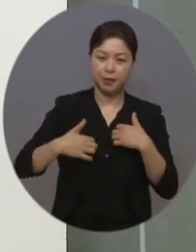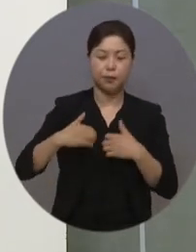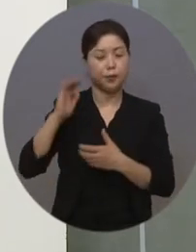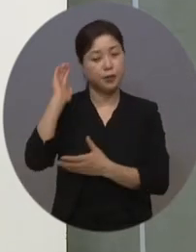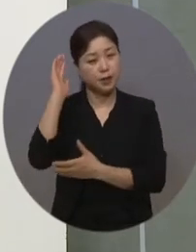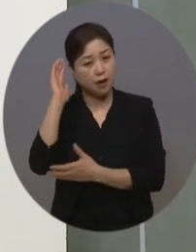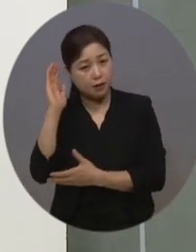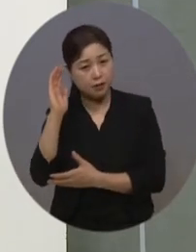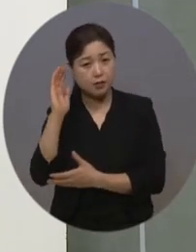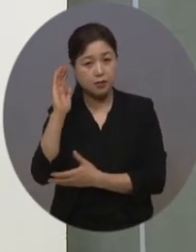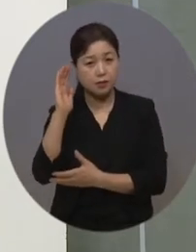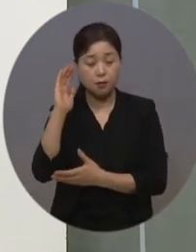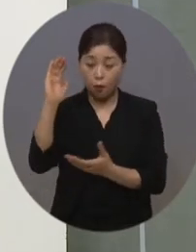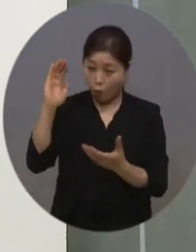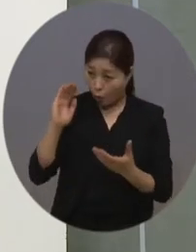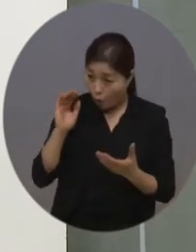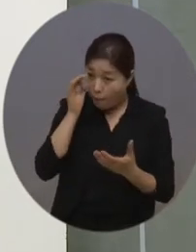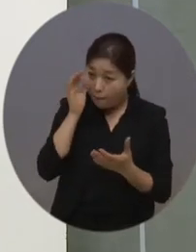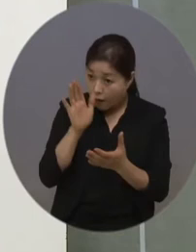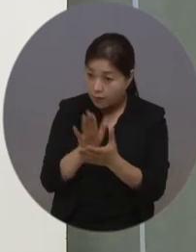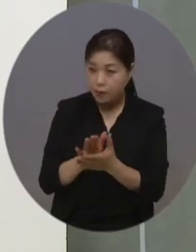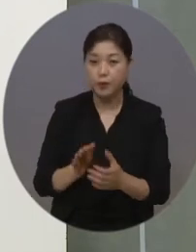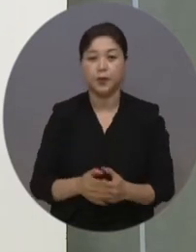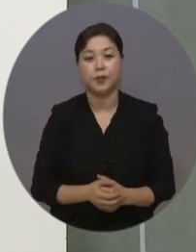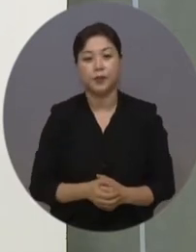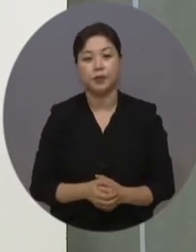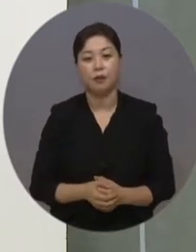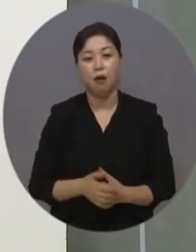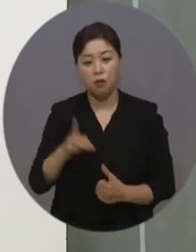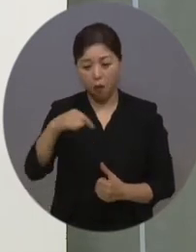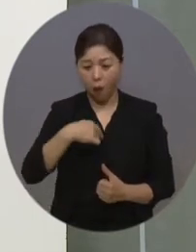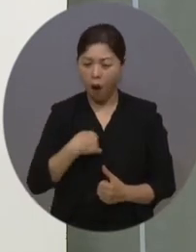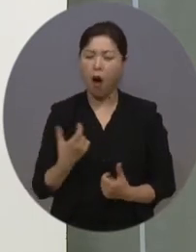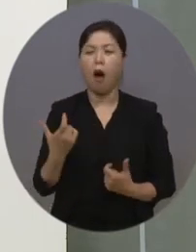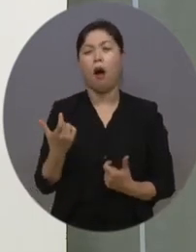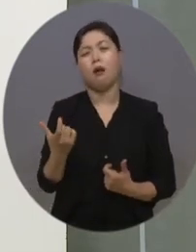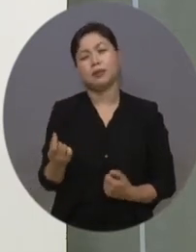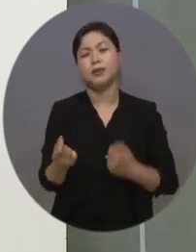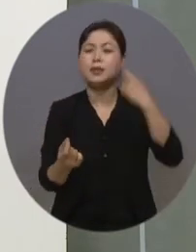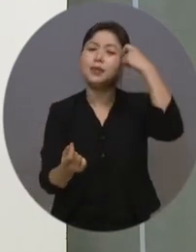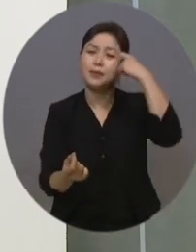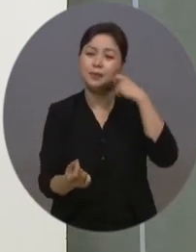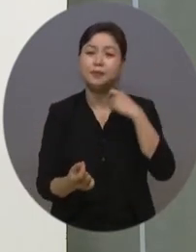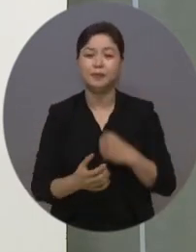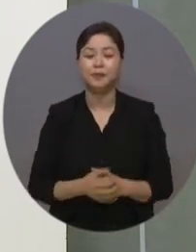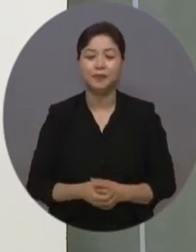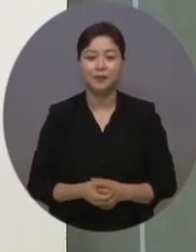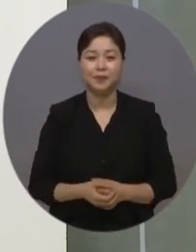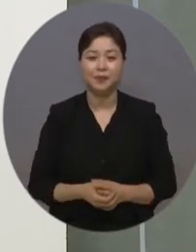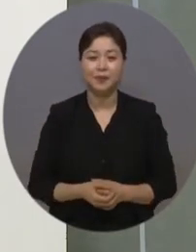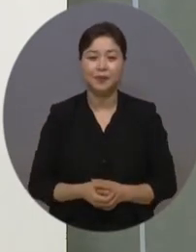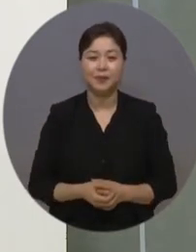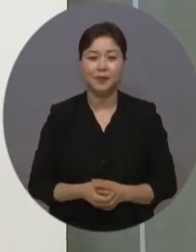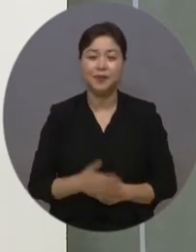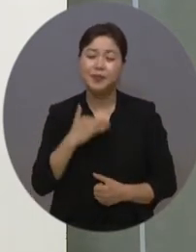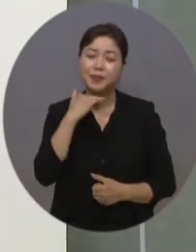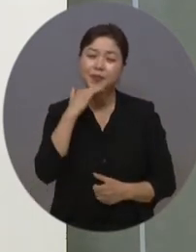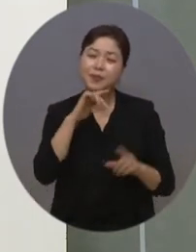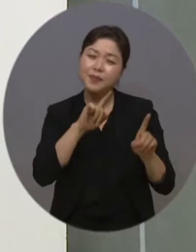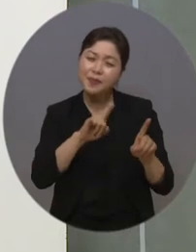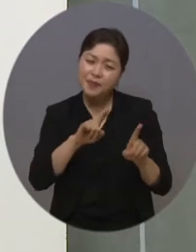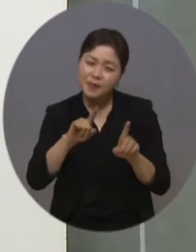얘기들을 프로그램에서 봤어요. 예. 근데 그게 남 얘기 같지가 않아요. 예. 특히 이제 나이가 드시는